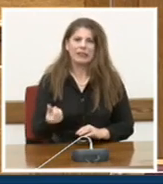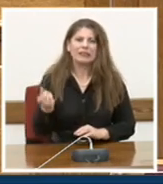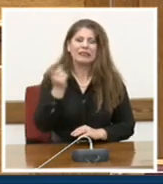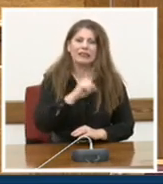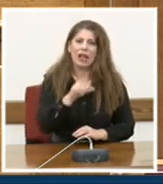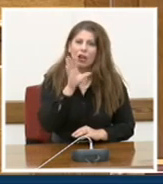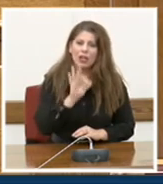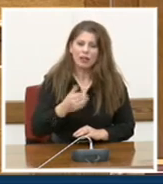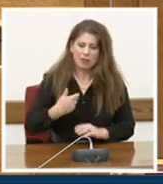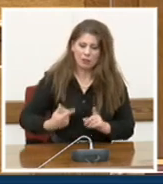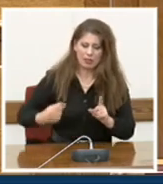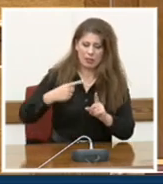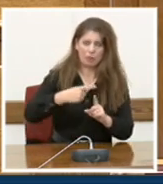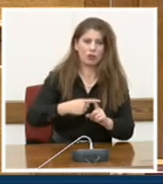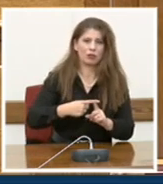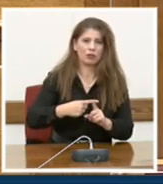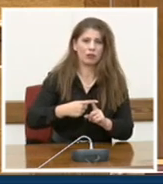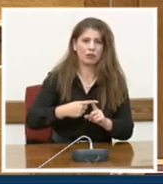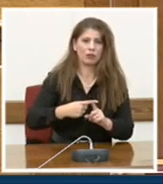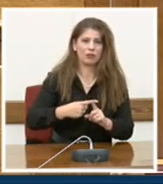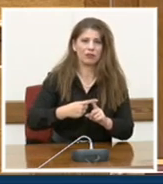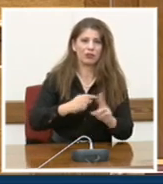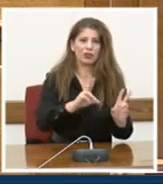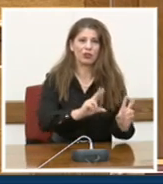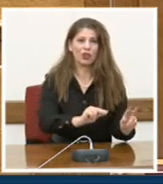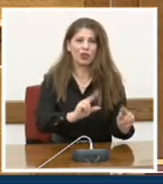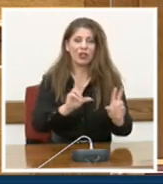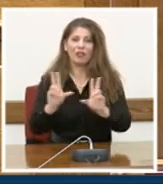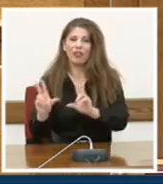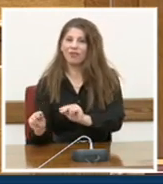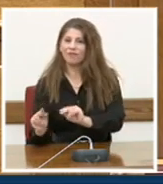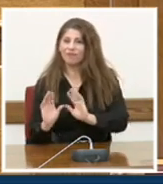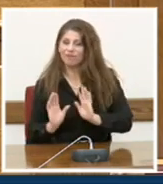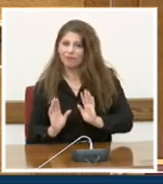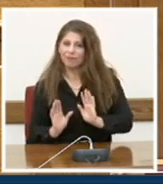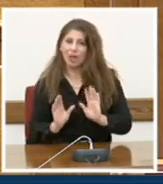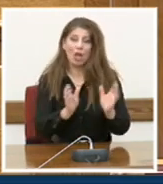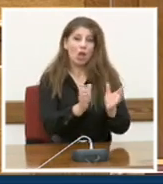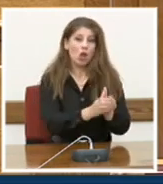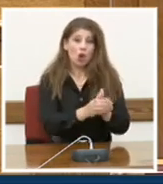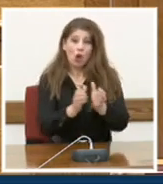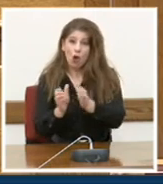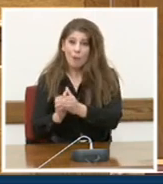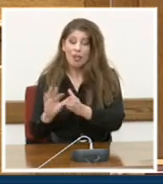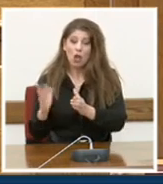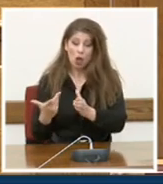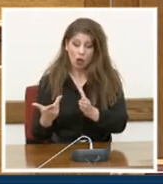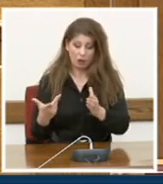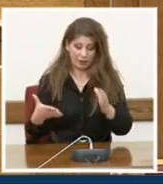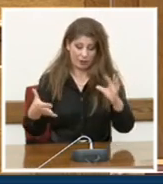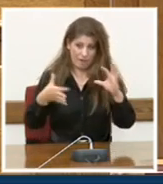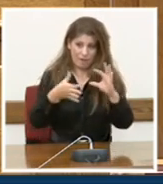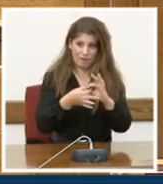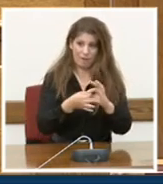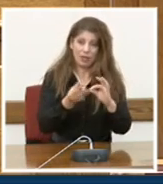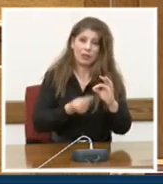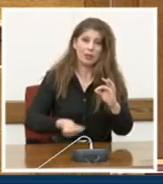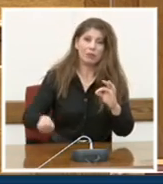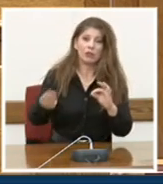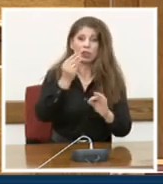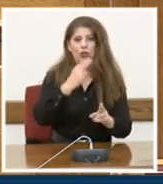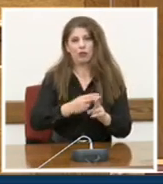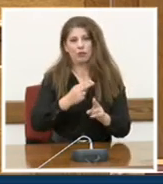εμείς? Τάλε κουάλε. Είναι κόμματα που αυτά που τους ενώνουν είναι πιο σημαντικά από